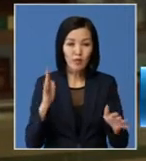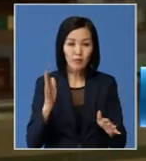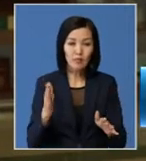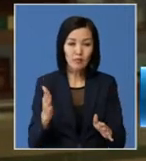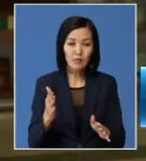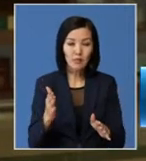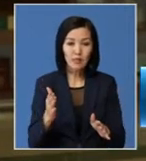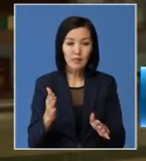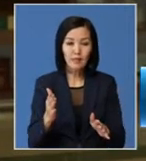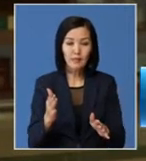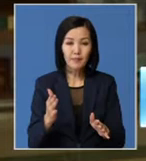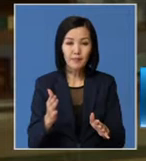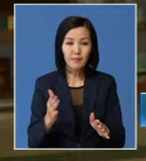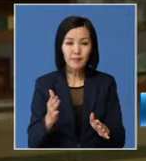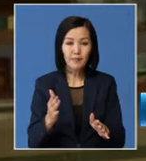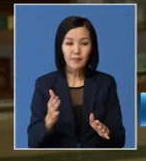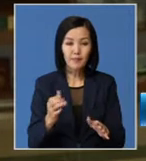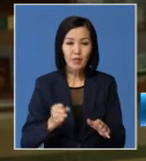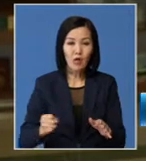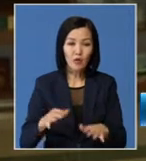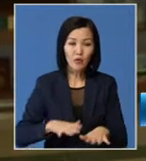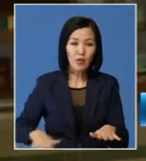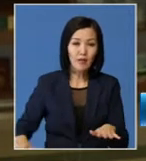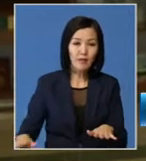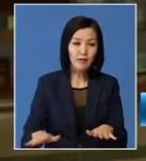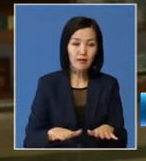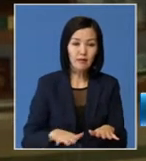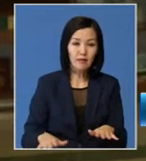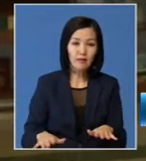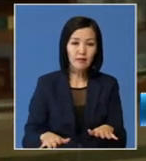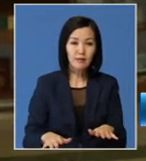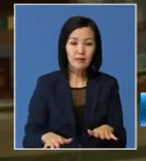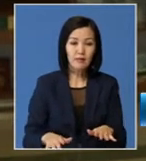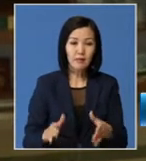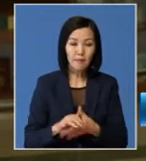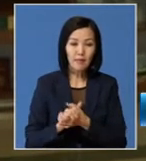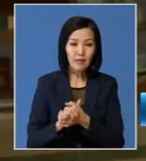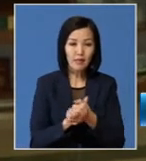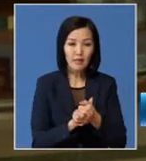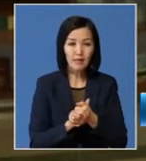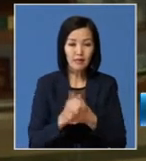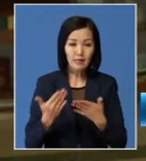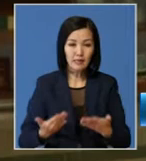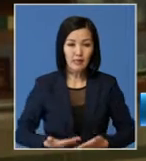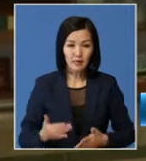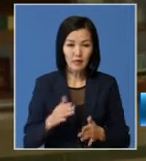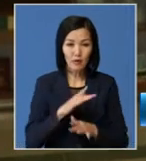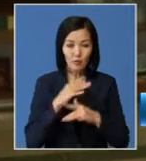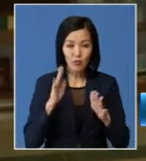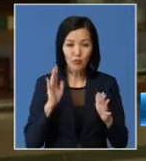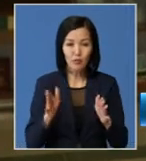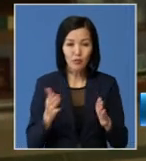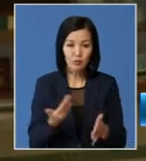жасай берсін. Осы ауданның жаңағы бірлігі, тірлігі молая берсін,